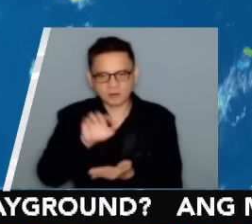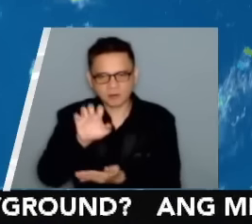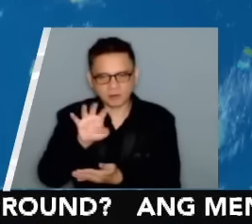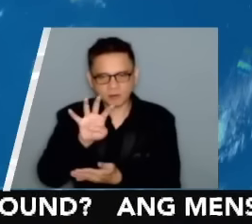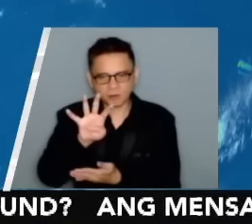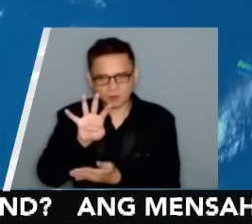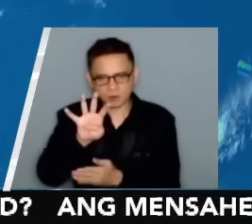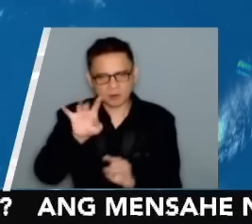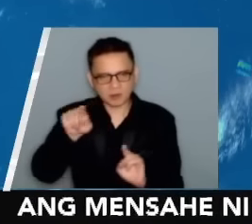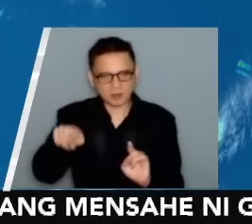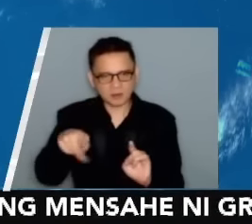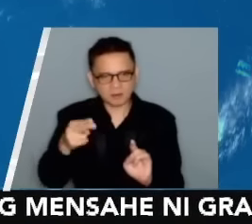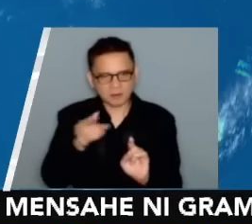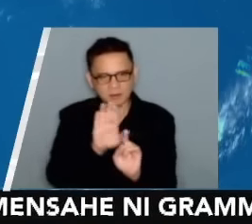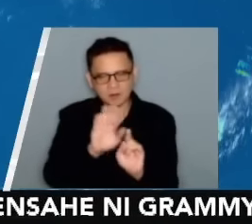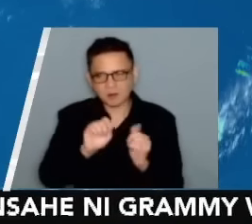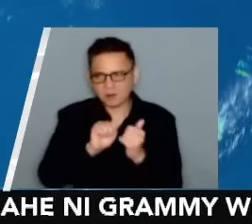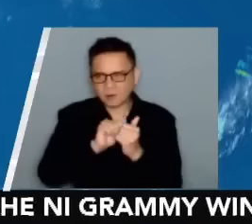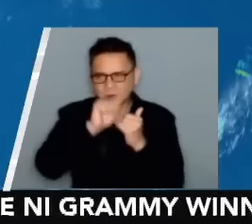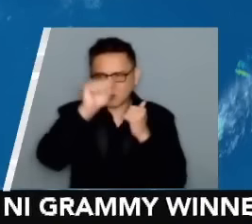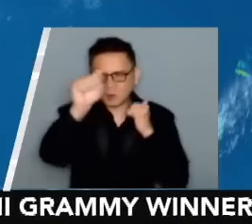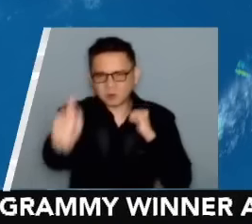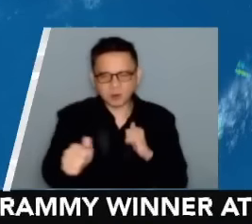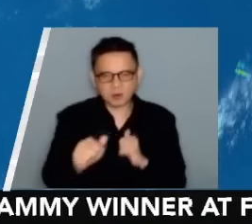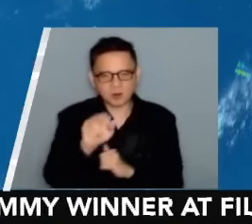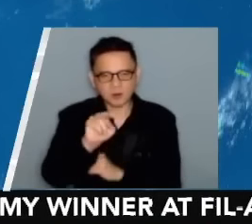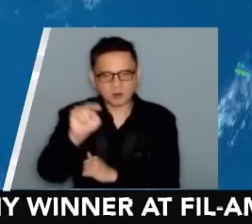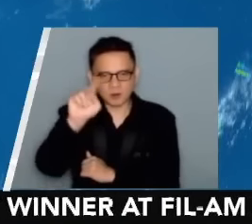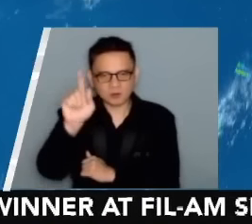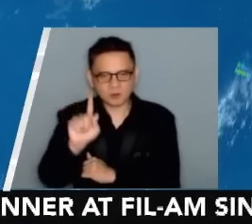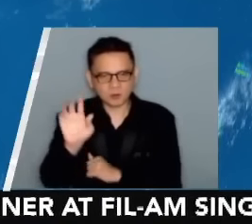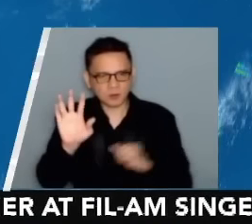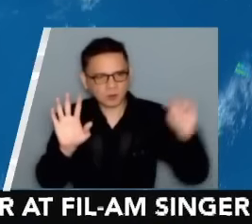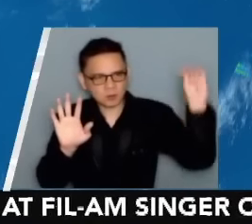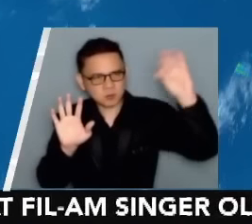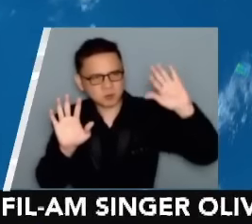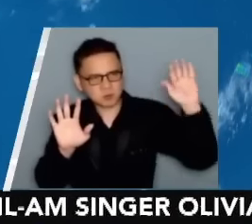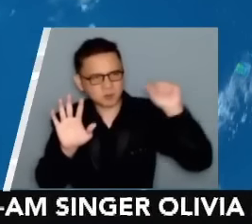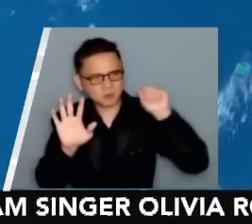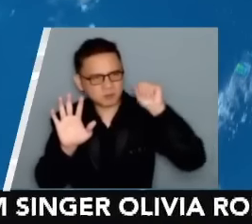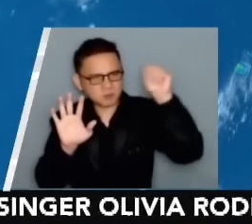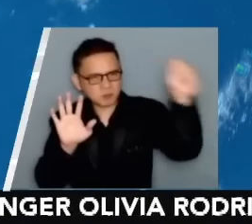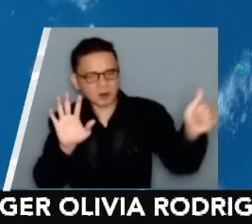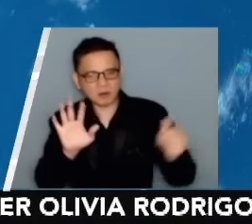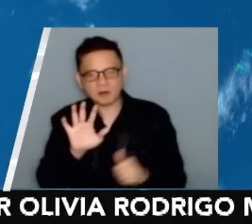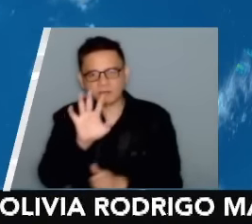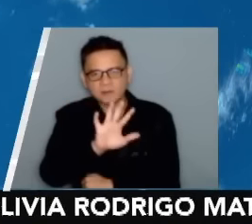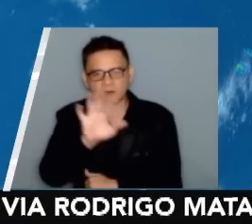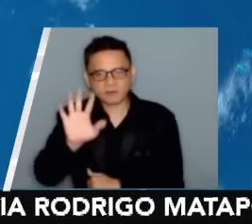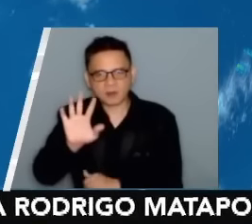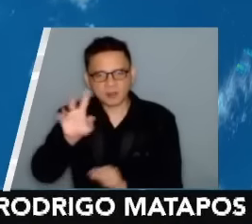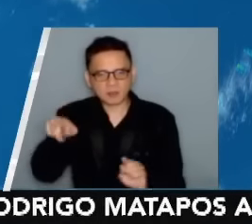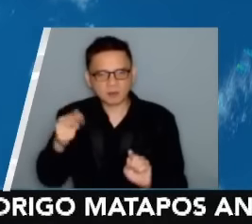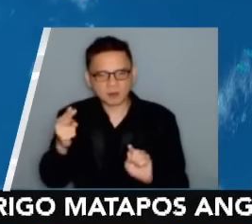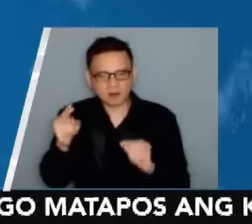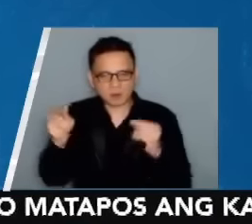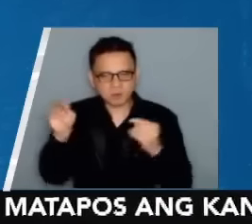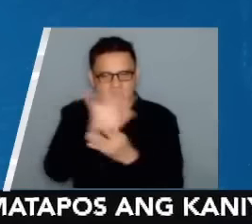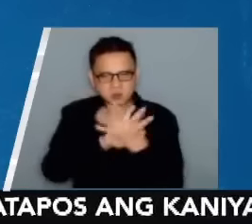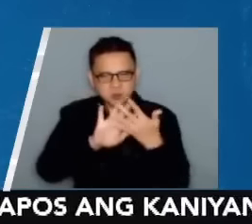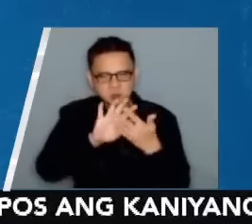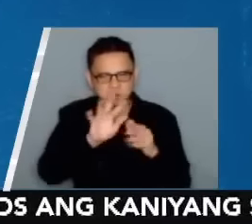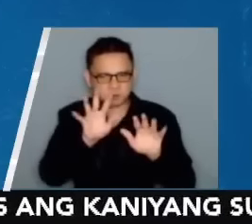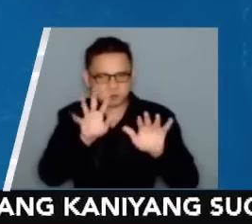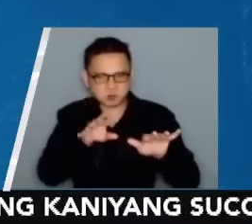extreme Northern Luzon taglay nito ang lakas ng hangin naabot sa 55 kmh sa ngayon